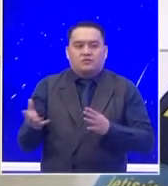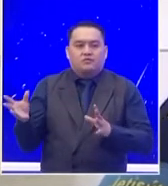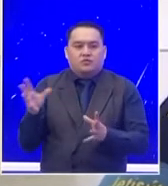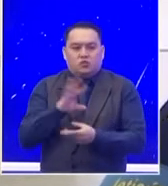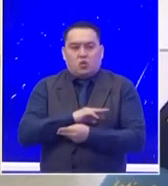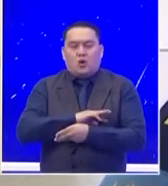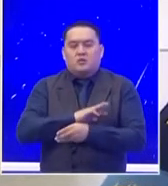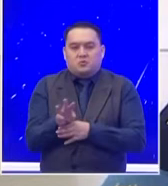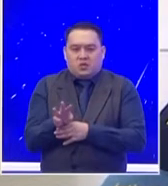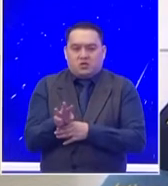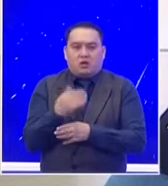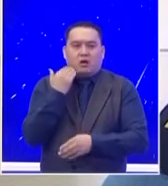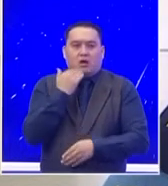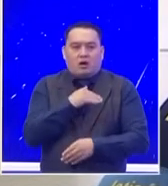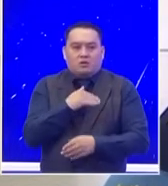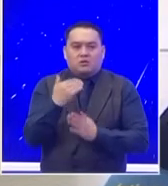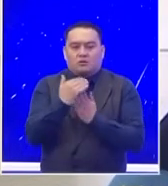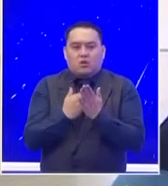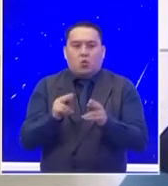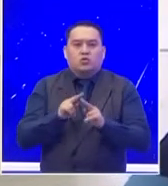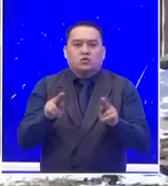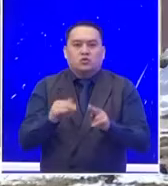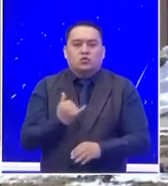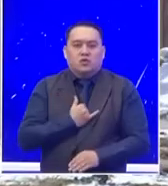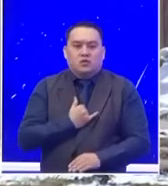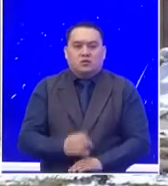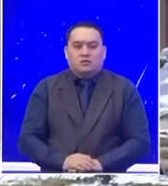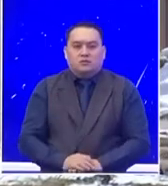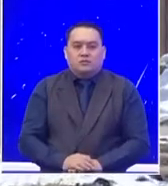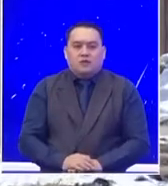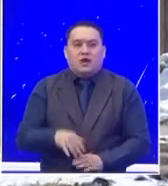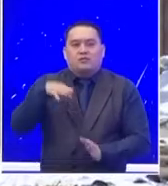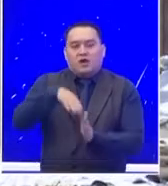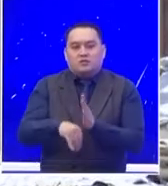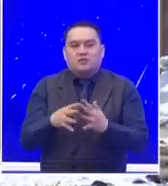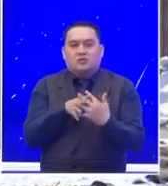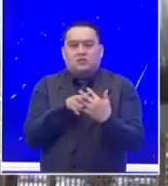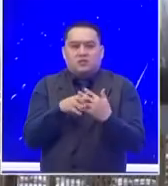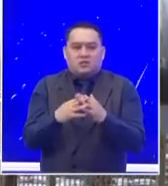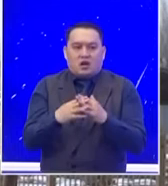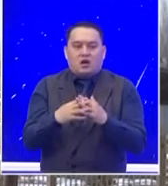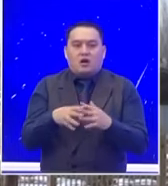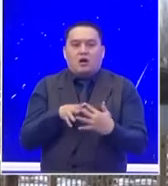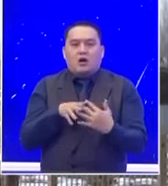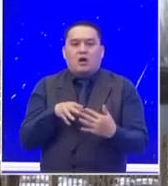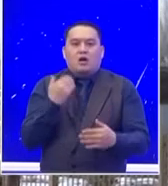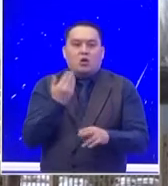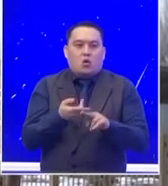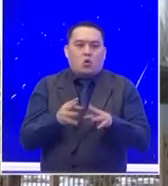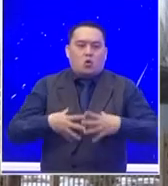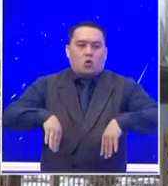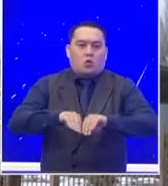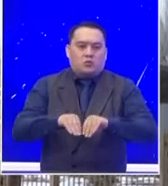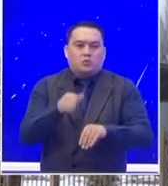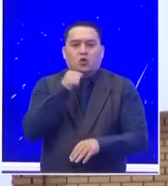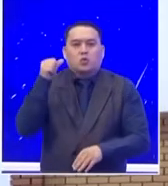охвачено, качественный состав учителей у нас. Свою лепту в развитие села вносят и выходцы аула. Так, общими